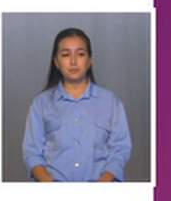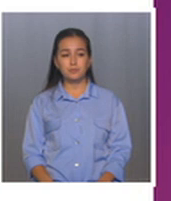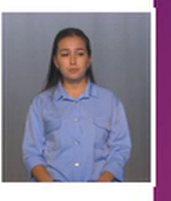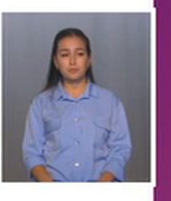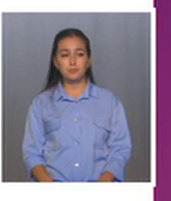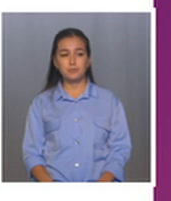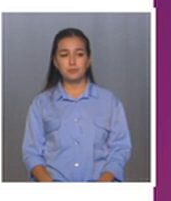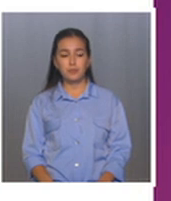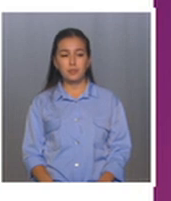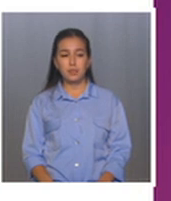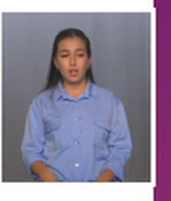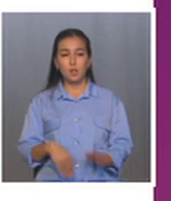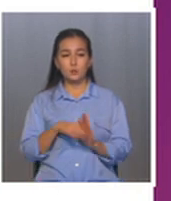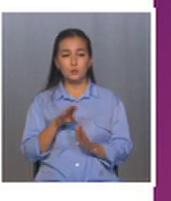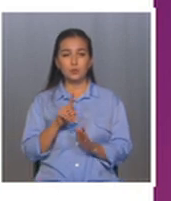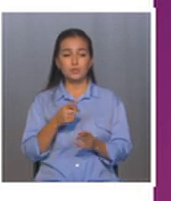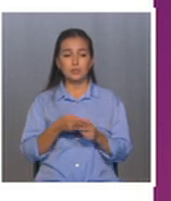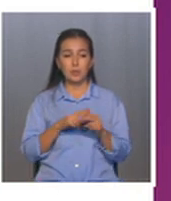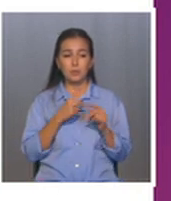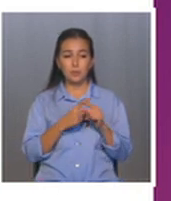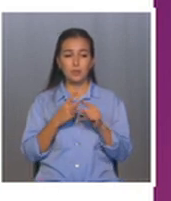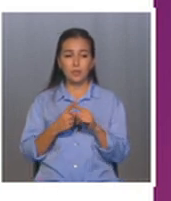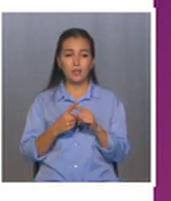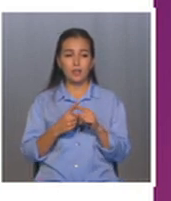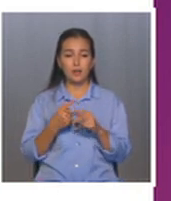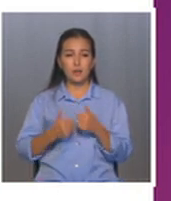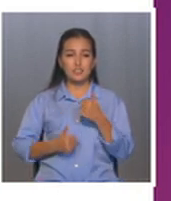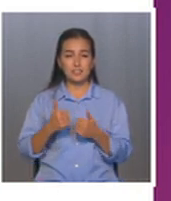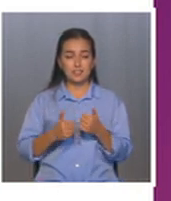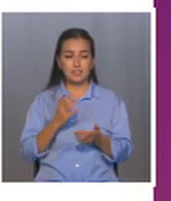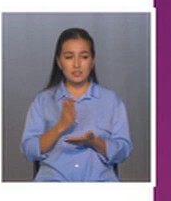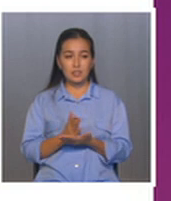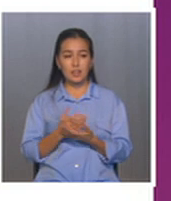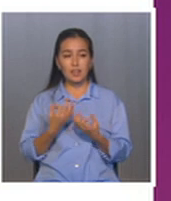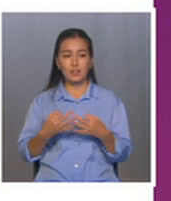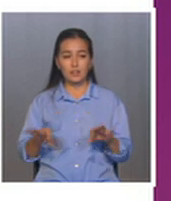Нарықтық экономиканың артықшылықтарына келетін болсақ, ең бірінші кезекте бәсекелестік,